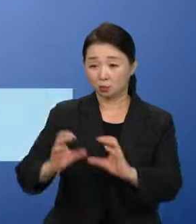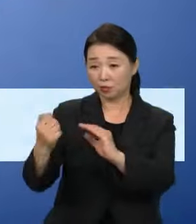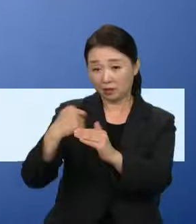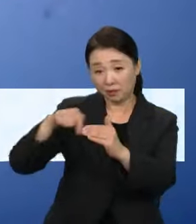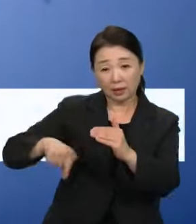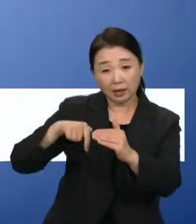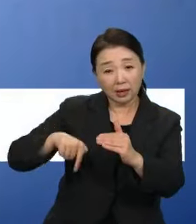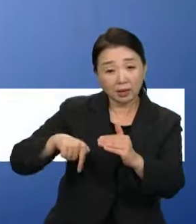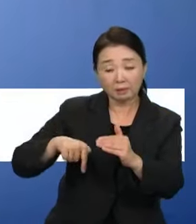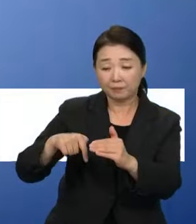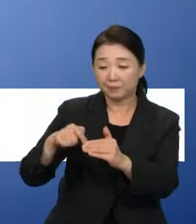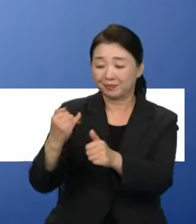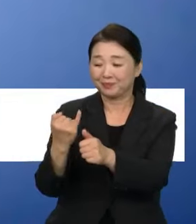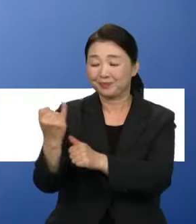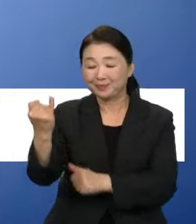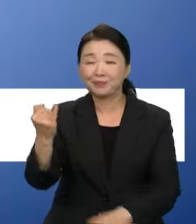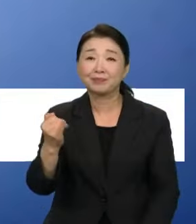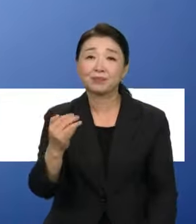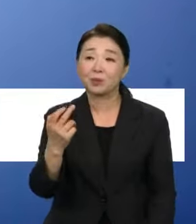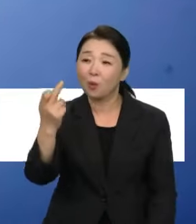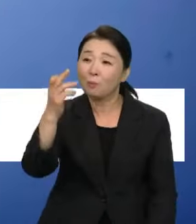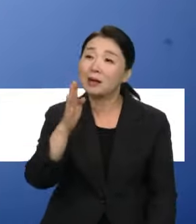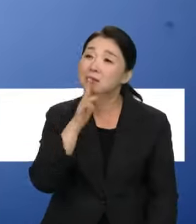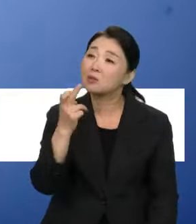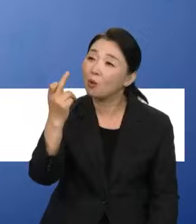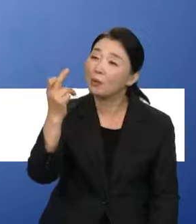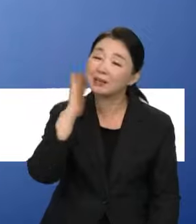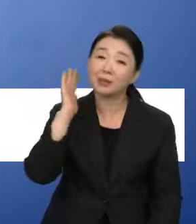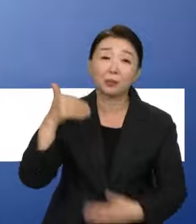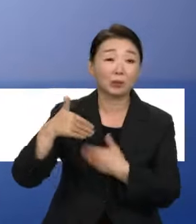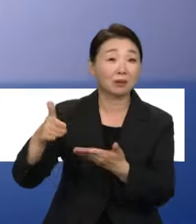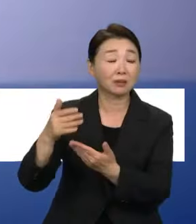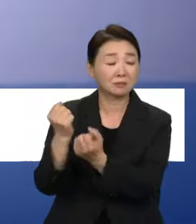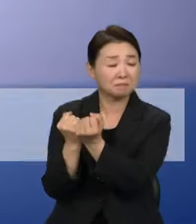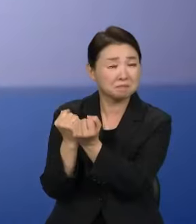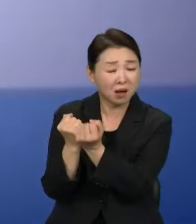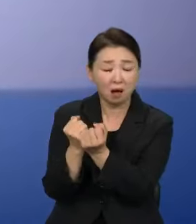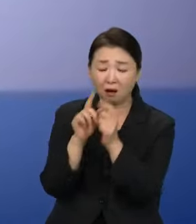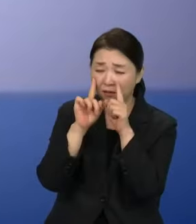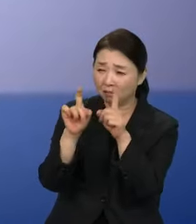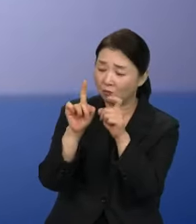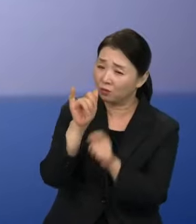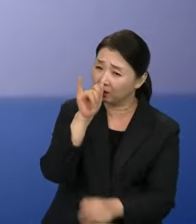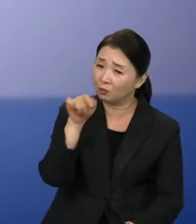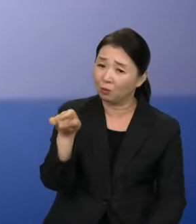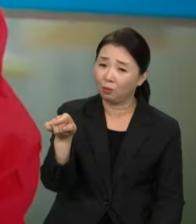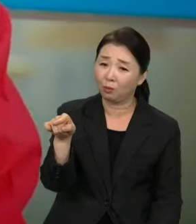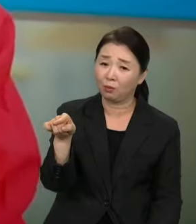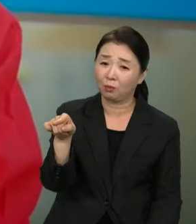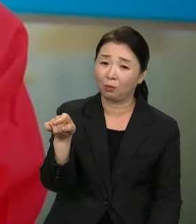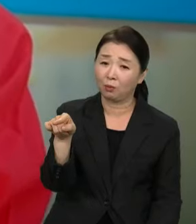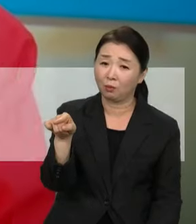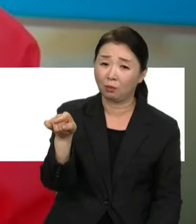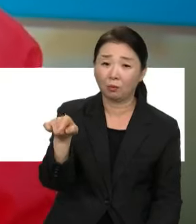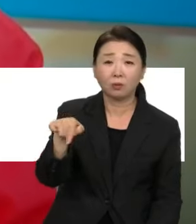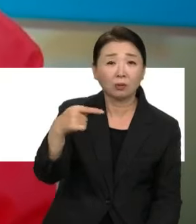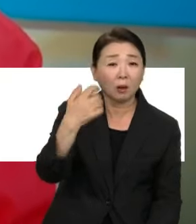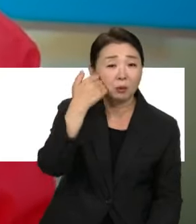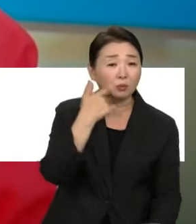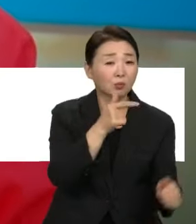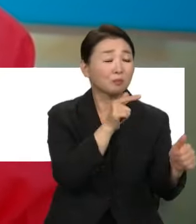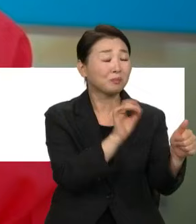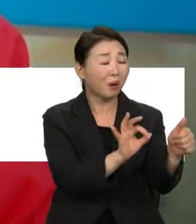김 여사가 언급한 오빠가 친오빠라는 대통령실 해명에 의문을 제기하는 목소리가 나왔습니다. 다음에 명태균 씨가